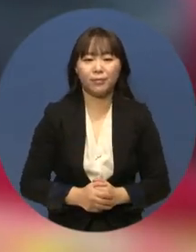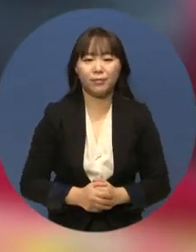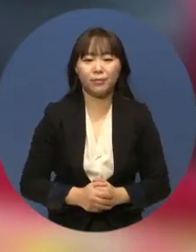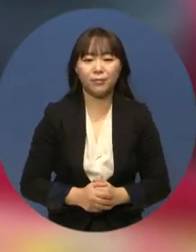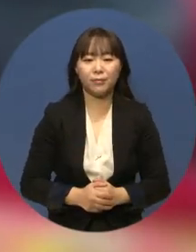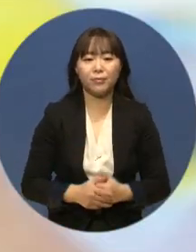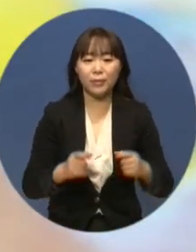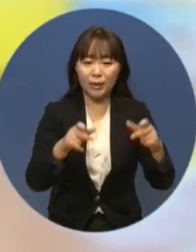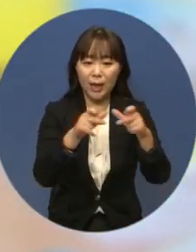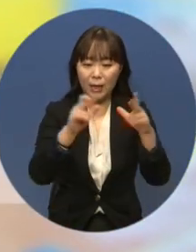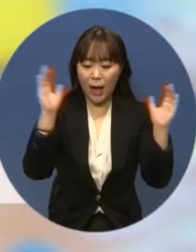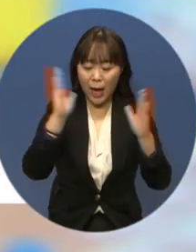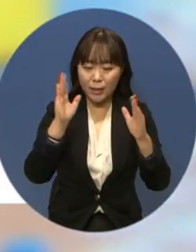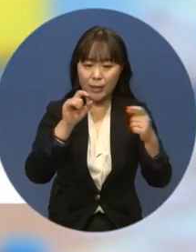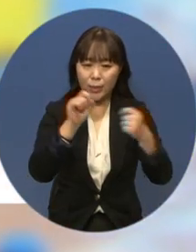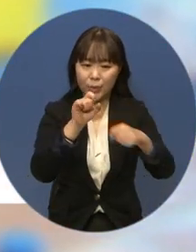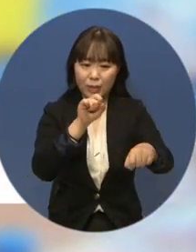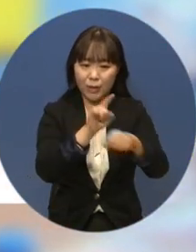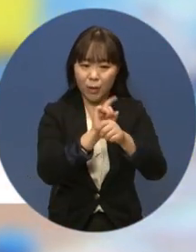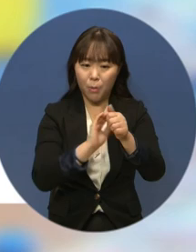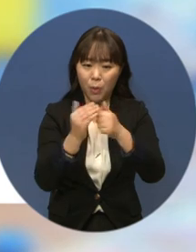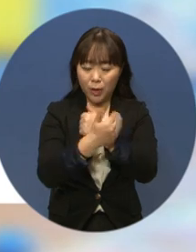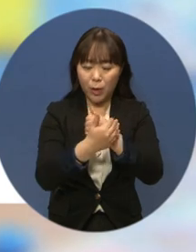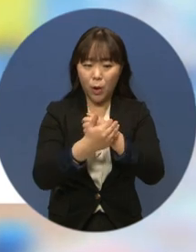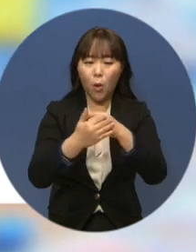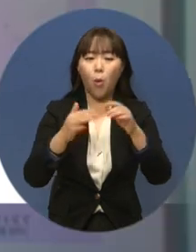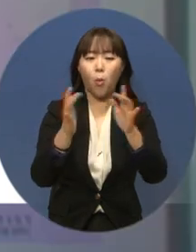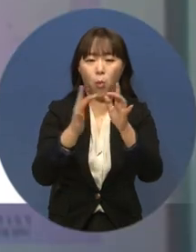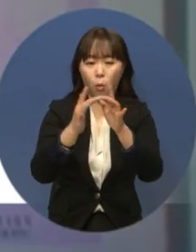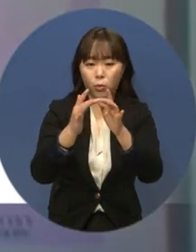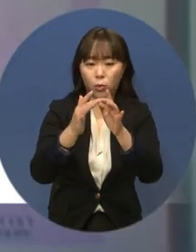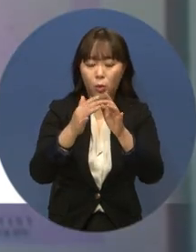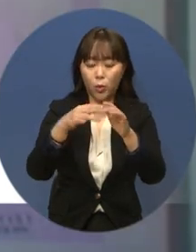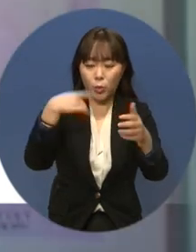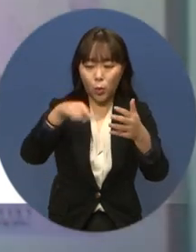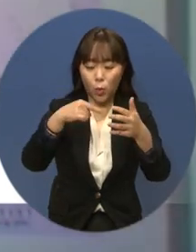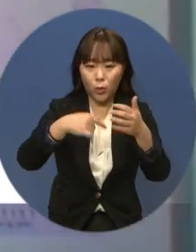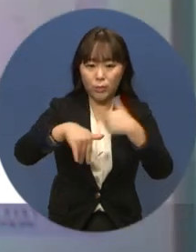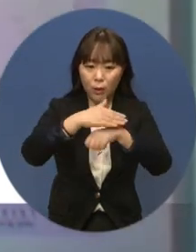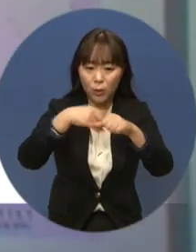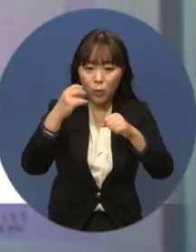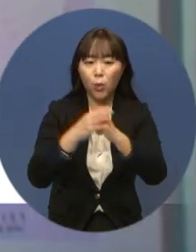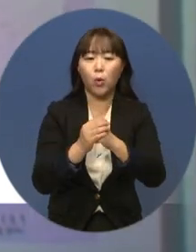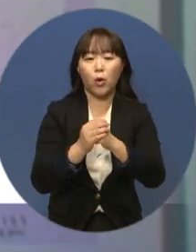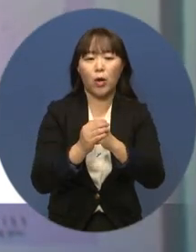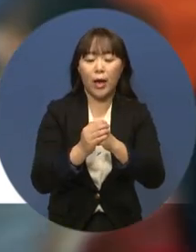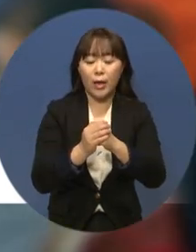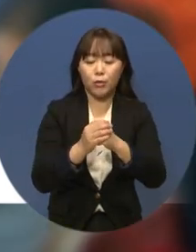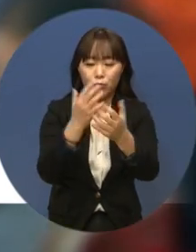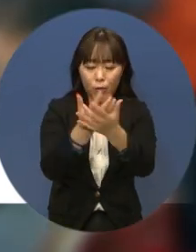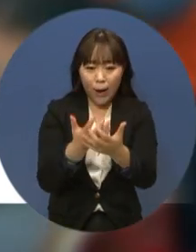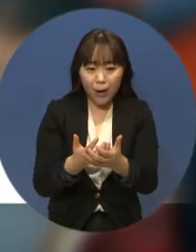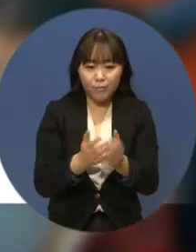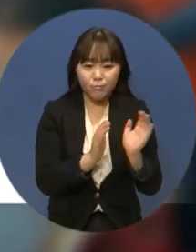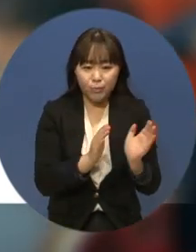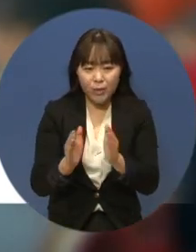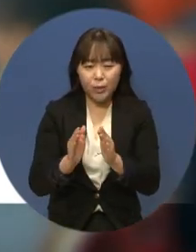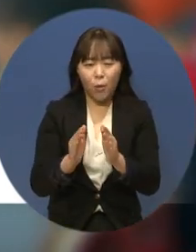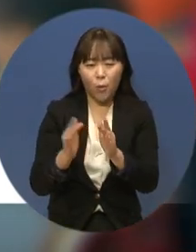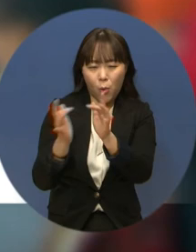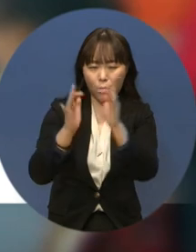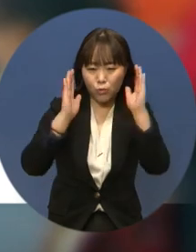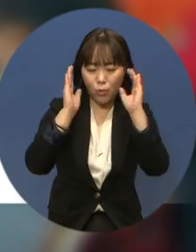이와 함께 장애학생 접근성이 보장된 원격교육 플랫폼 구축과 학습 자료 개발로 원격 수업